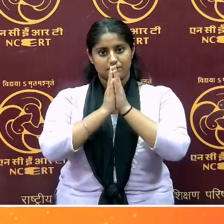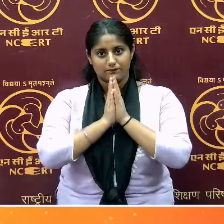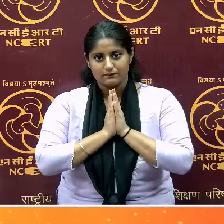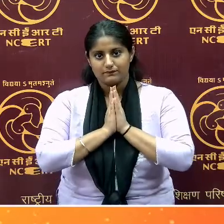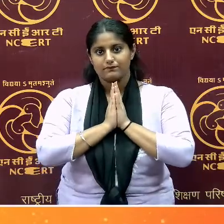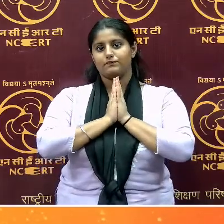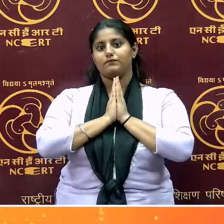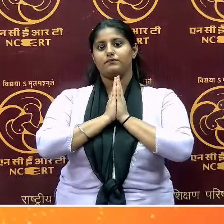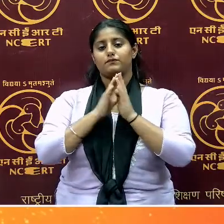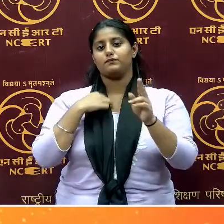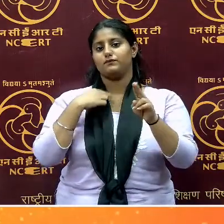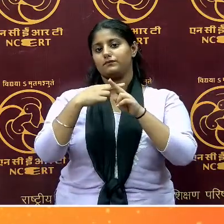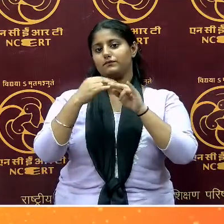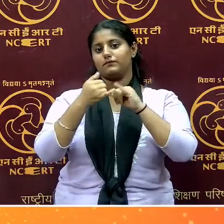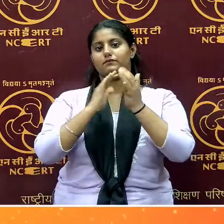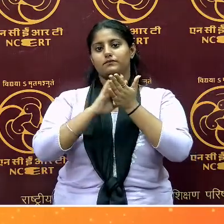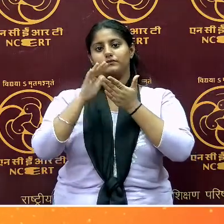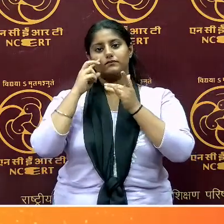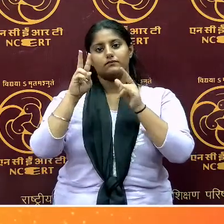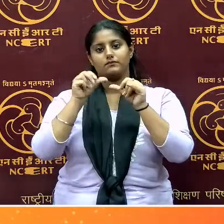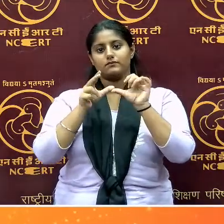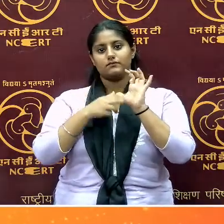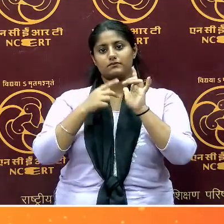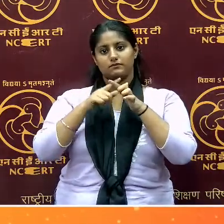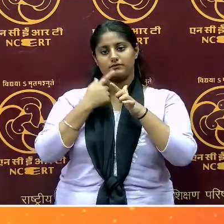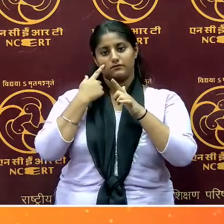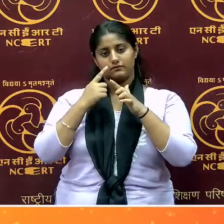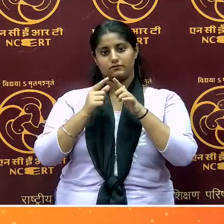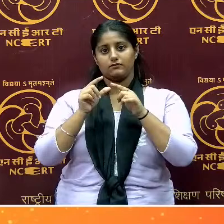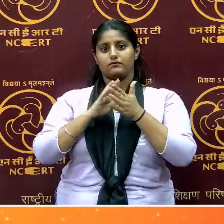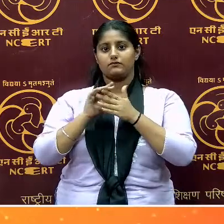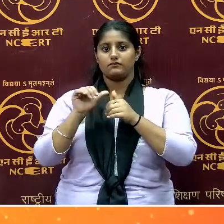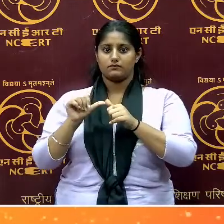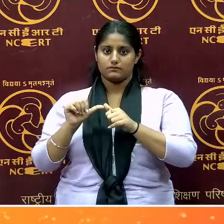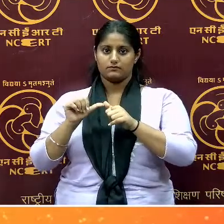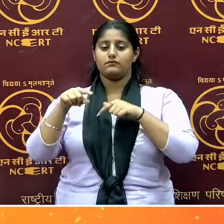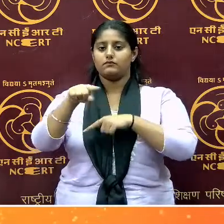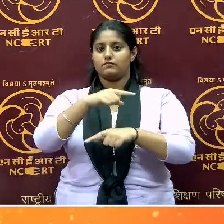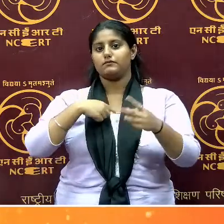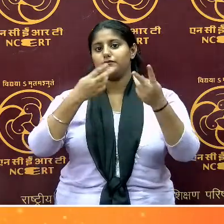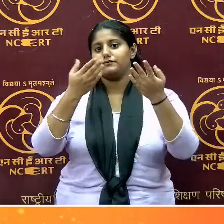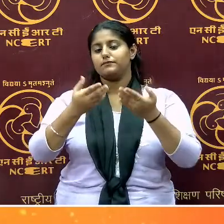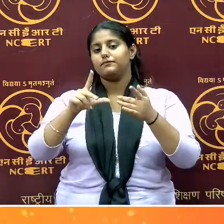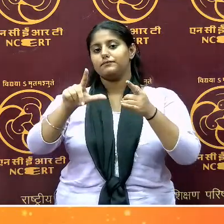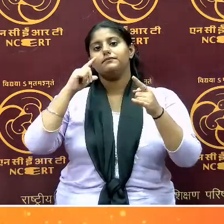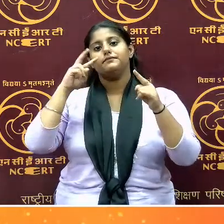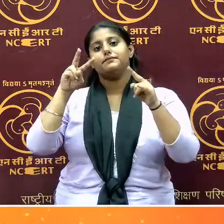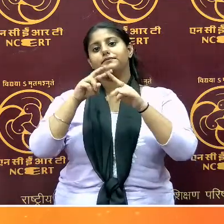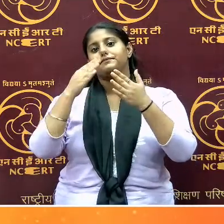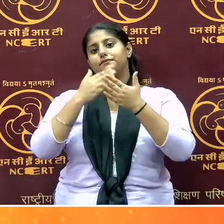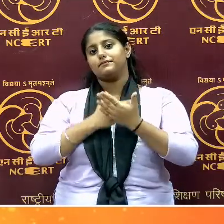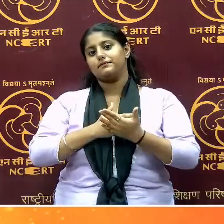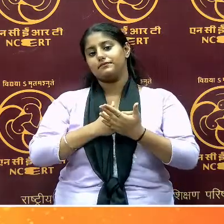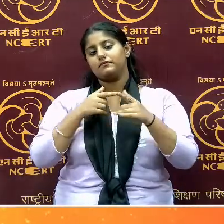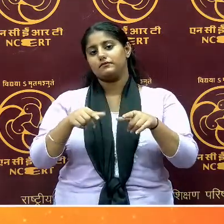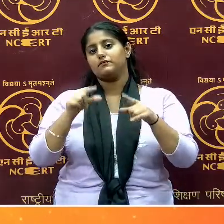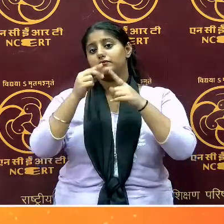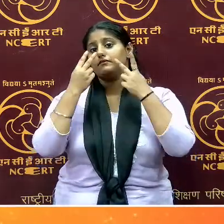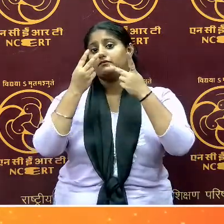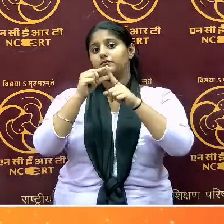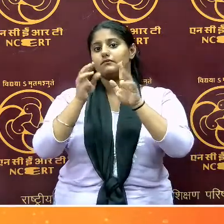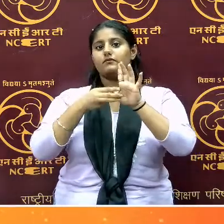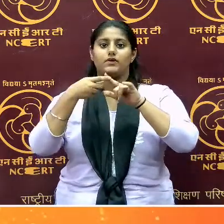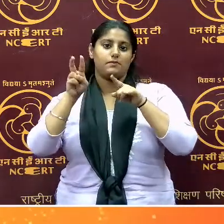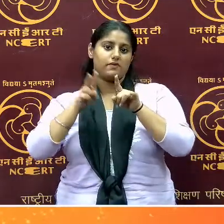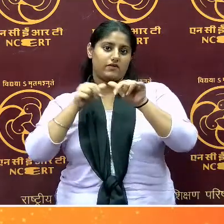Namaskar, I'm Shivani Jha and I welcome you all to our live and interactive session. You are watching this session on PM Evidya